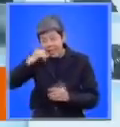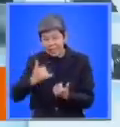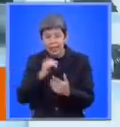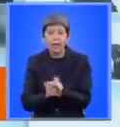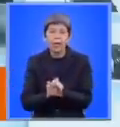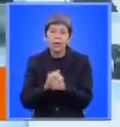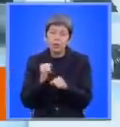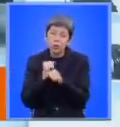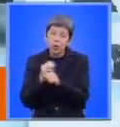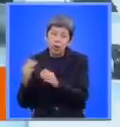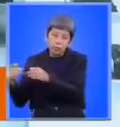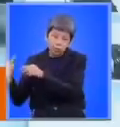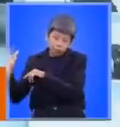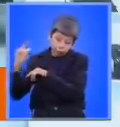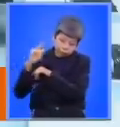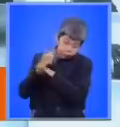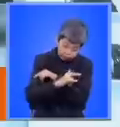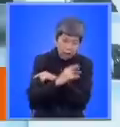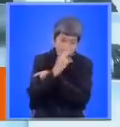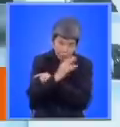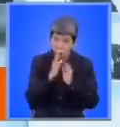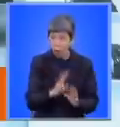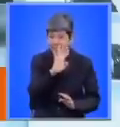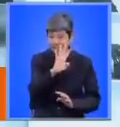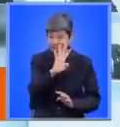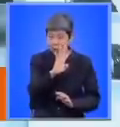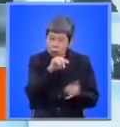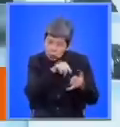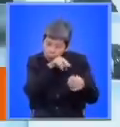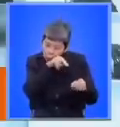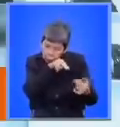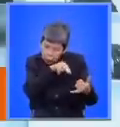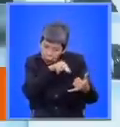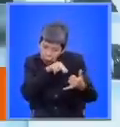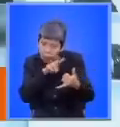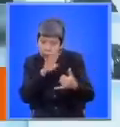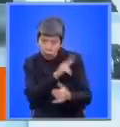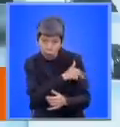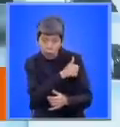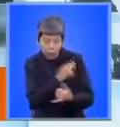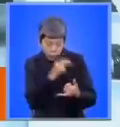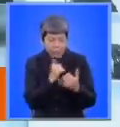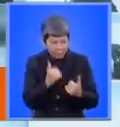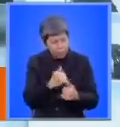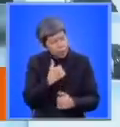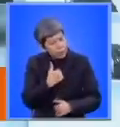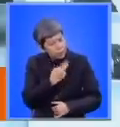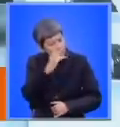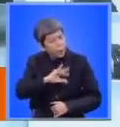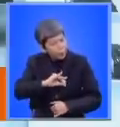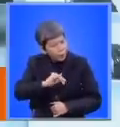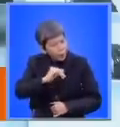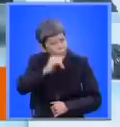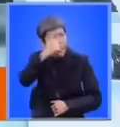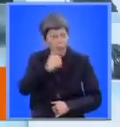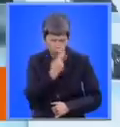ลับจากเมืองอู่ฮั่นประเทศจีนที่พบว่า4รายต้องเข้ารับการรักษาที่โรงพยาบาลนะคะต้นก็มีอาการที่ดีเพียง